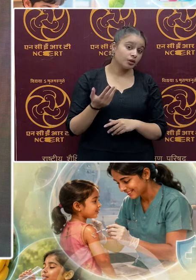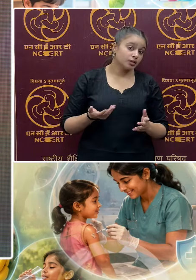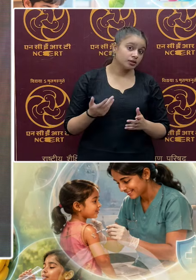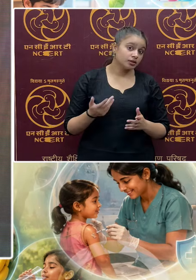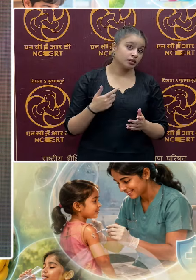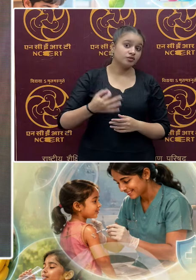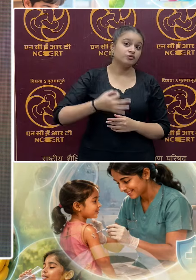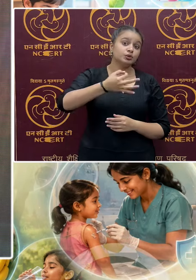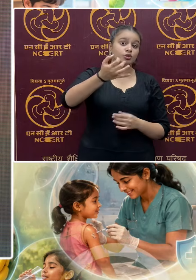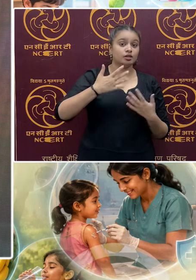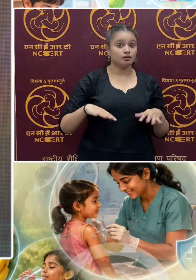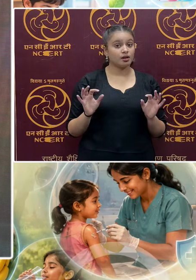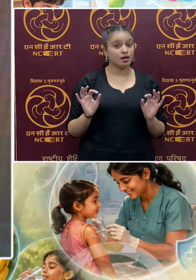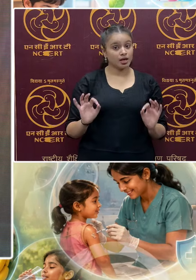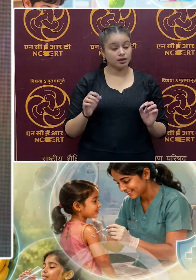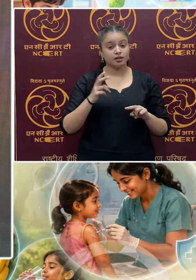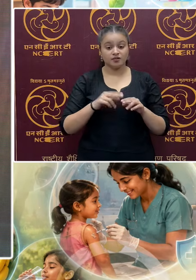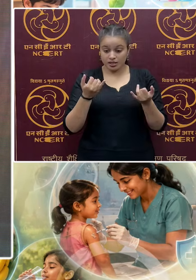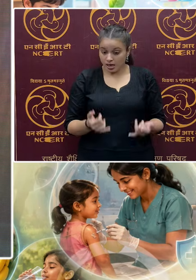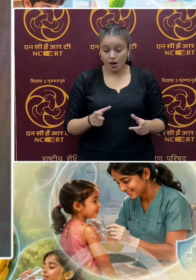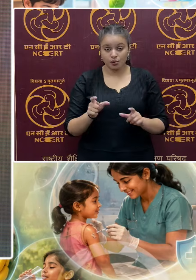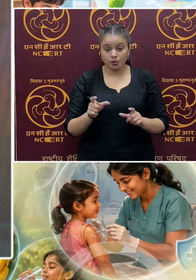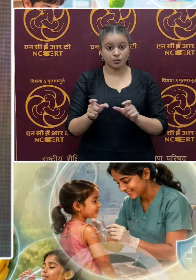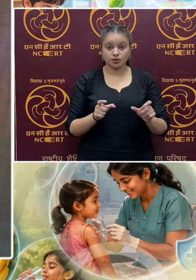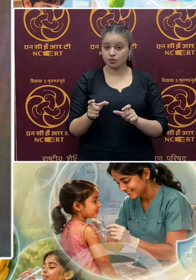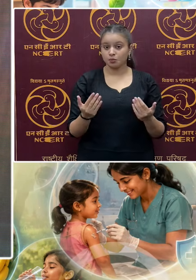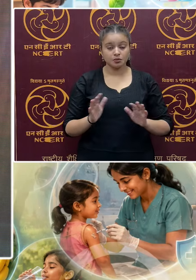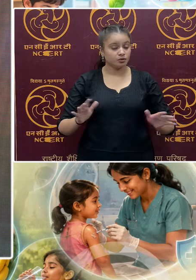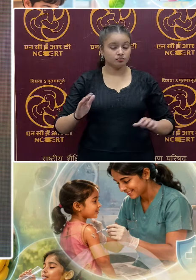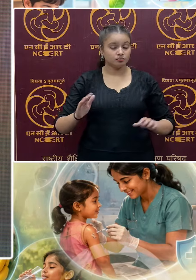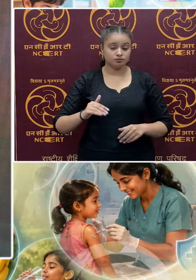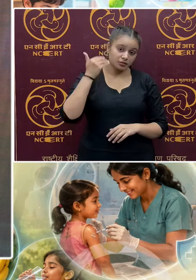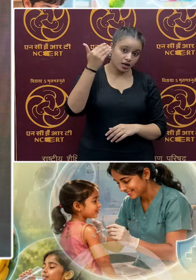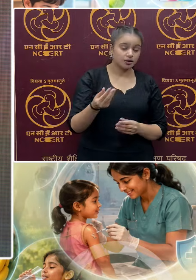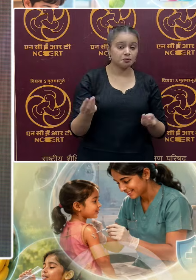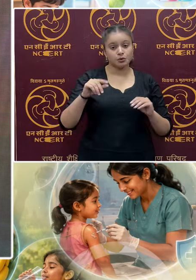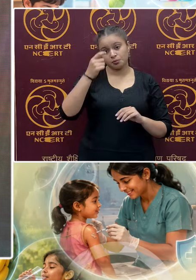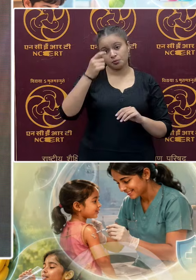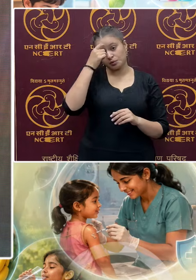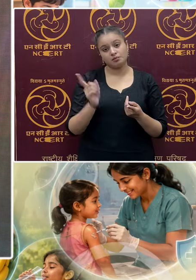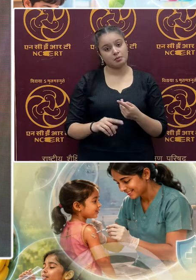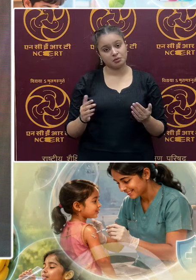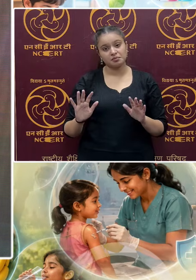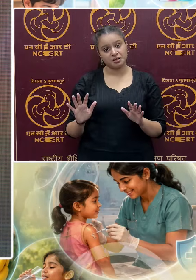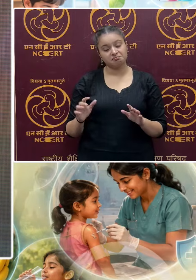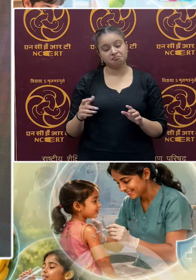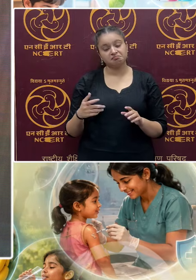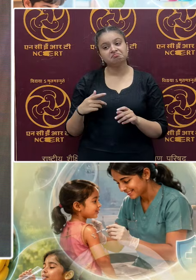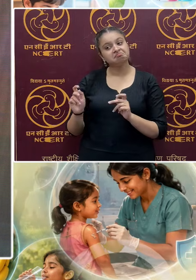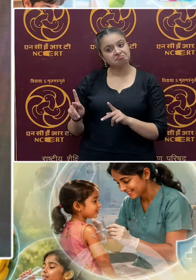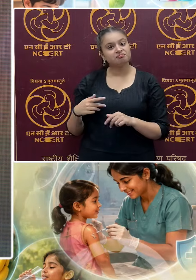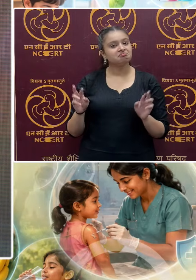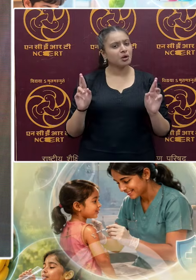the future health. अगर हम इसे अभी कंट्रोल नहीं करेंगे तो आगे जाके ज़्यादा प्रॉब्लम्स हो जाएंगे। ओके, आई रियली